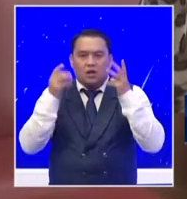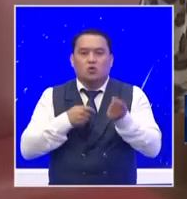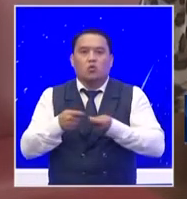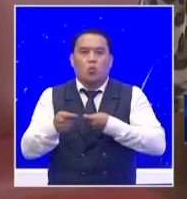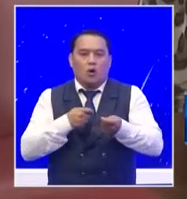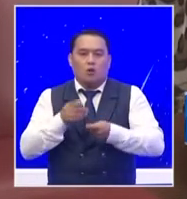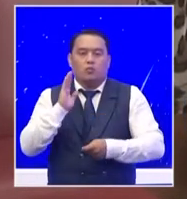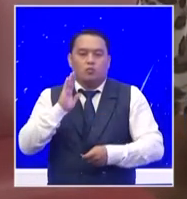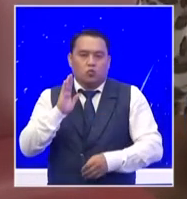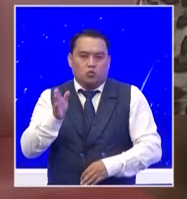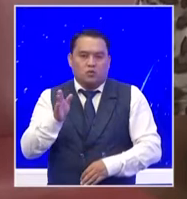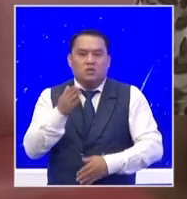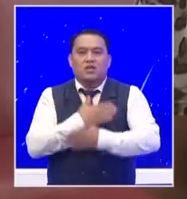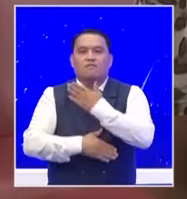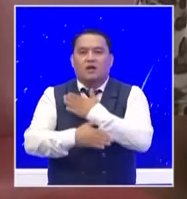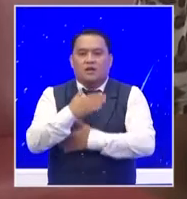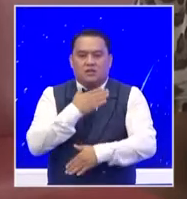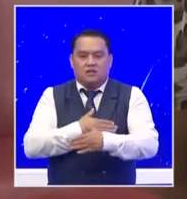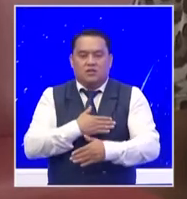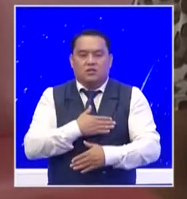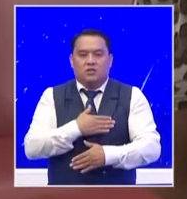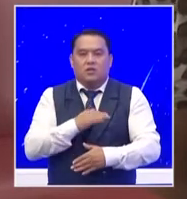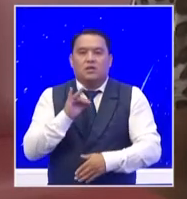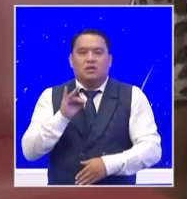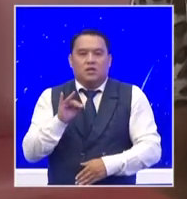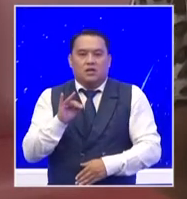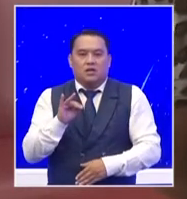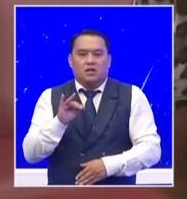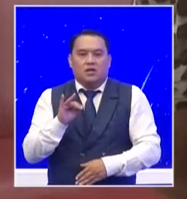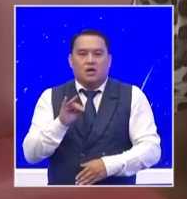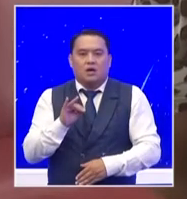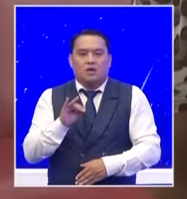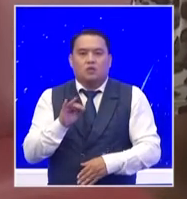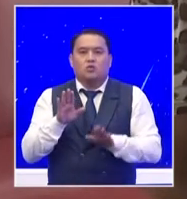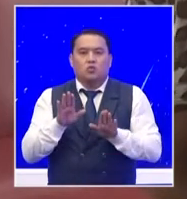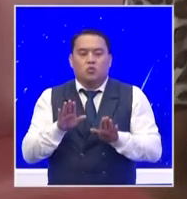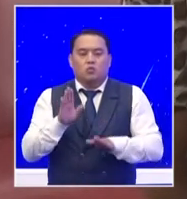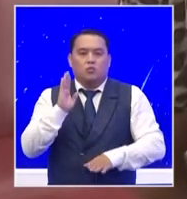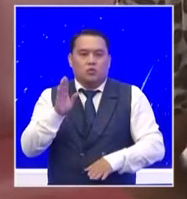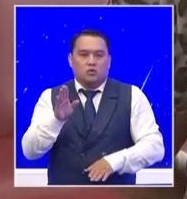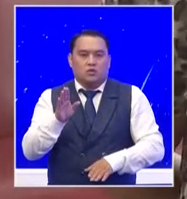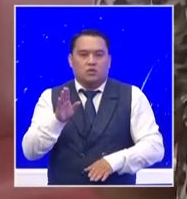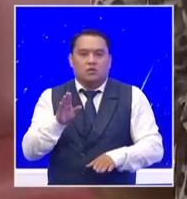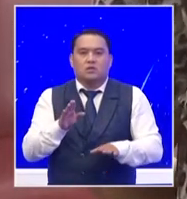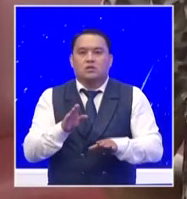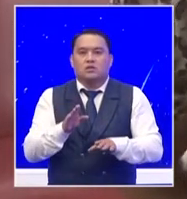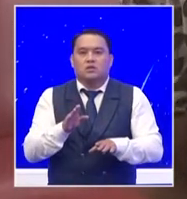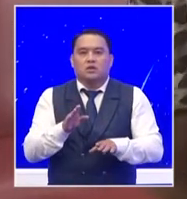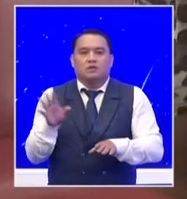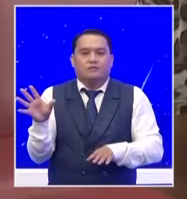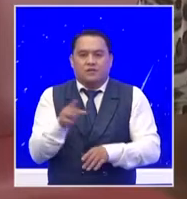будут ребята с инвалидностью работать. И освещаться тоже будет только